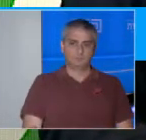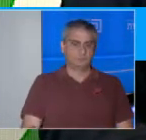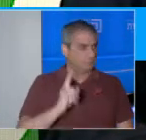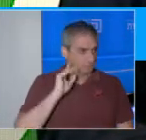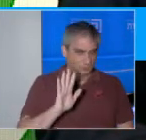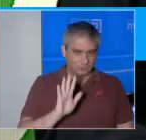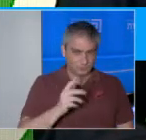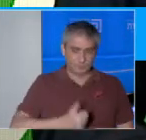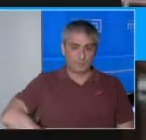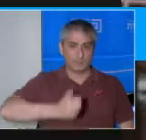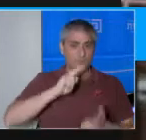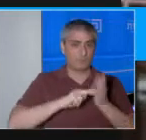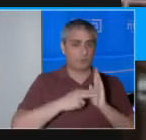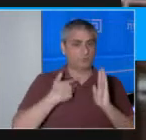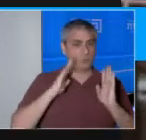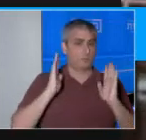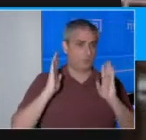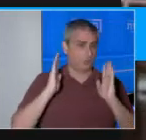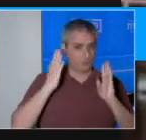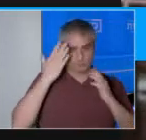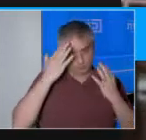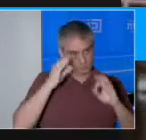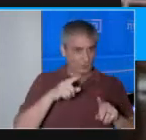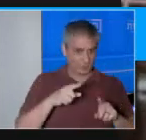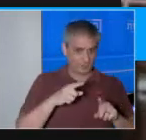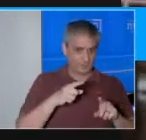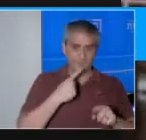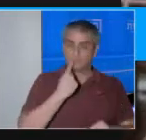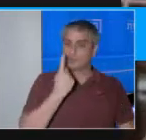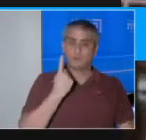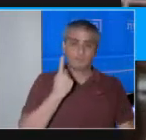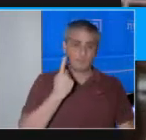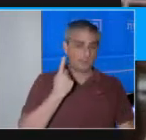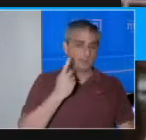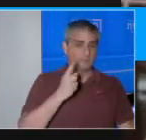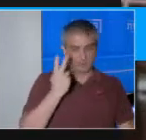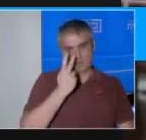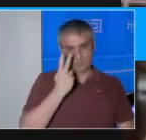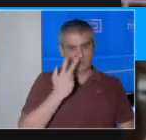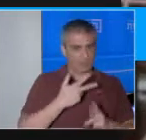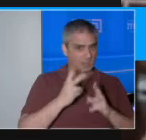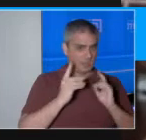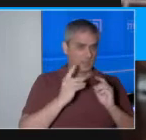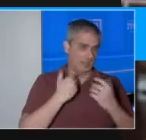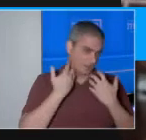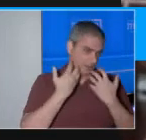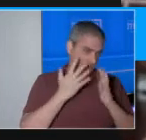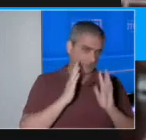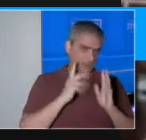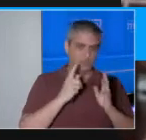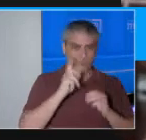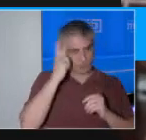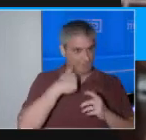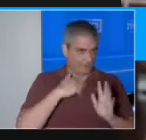תשמע, מנהיג פוליטי שאני מאוד מאוד מוקיר, אמר פעם, וזה כמובן רק דרך משל, שאף אחד לא יבין